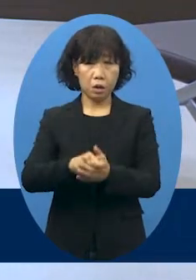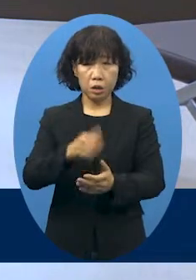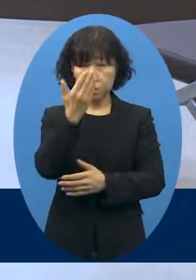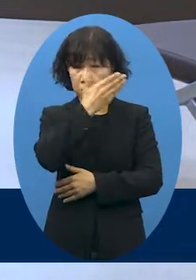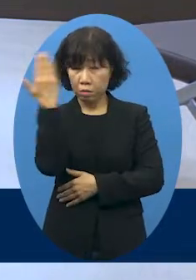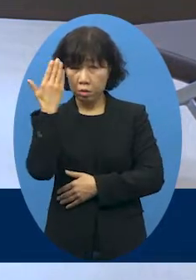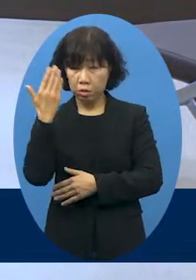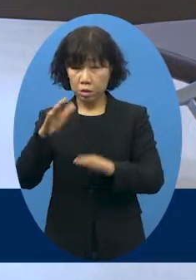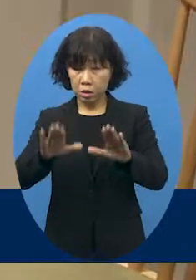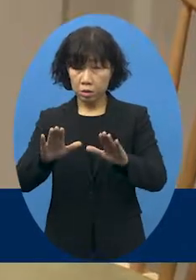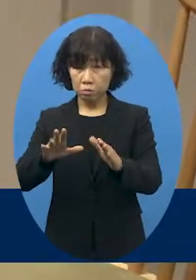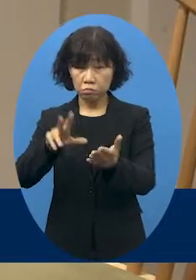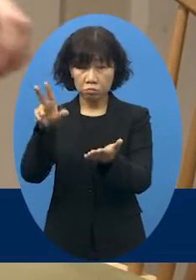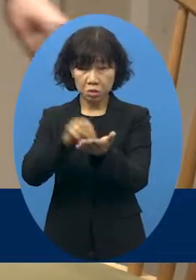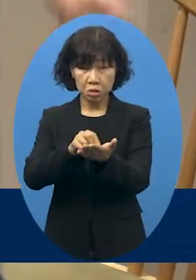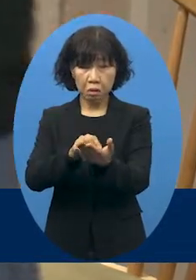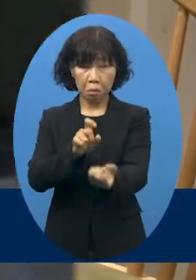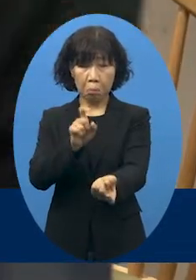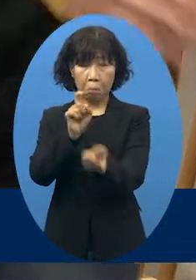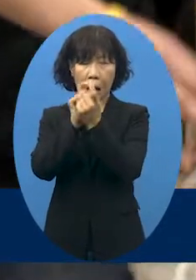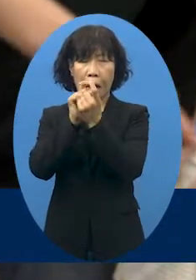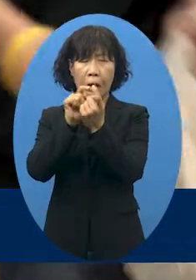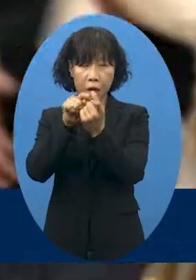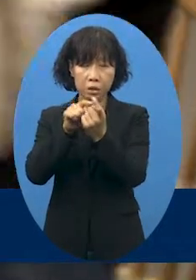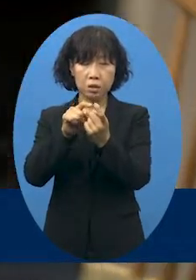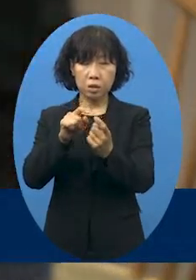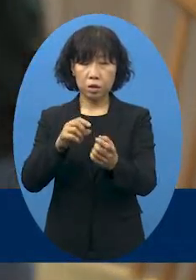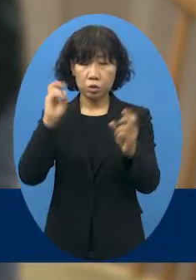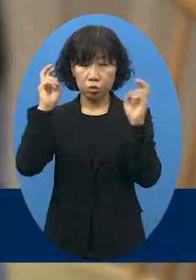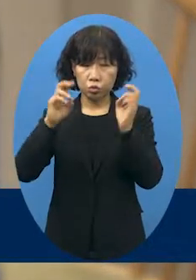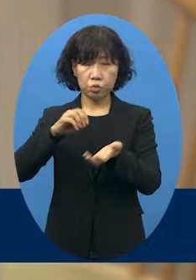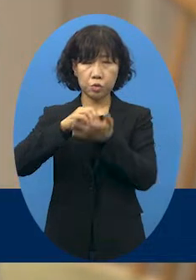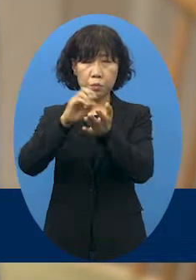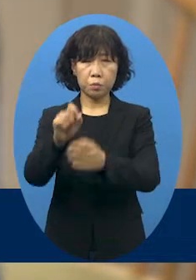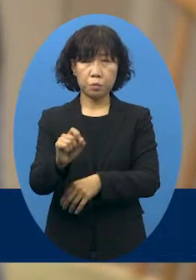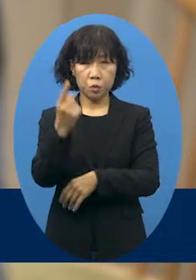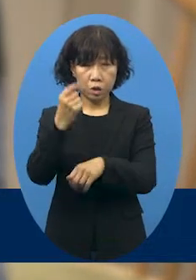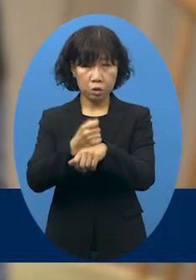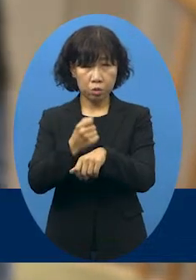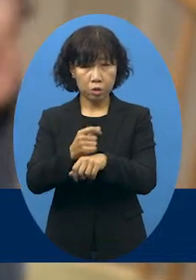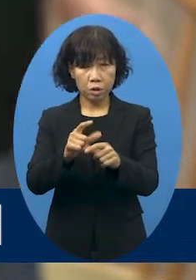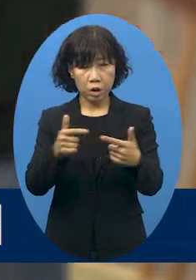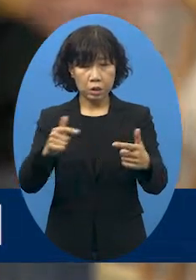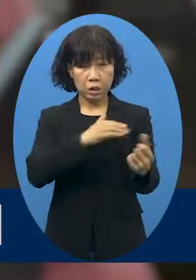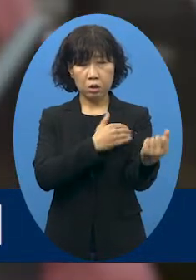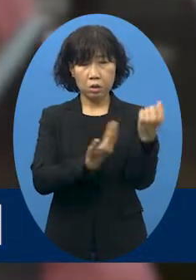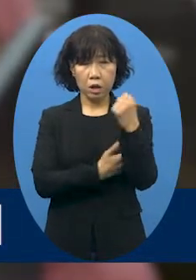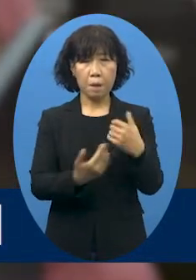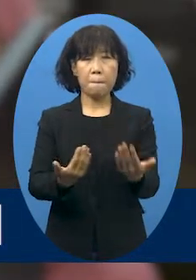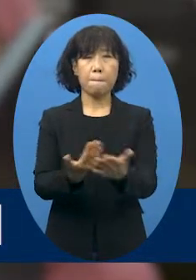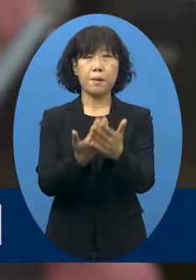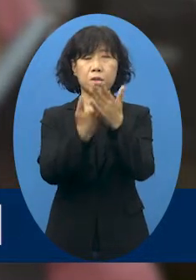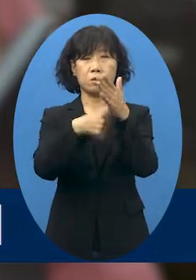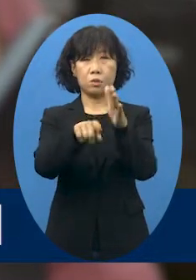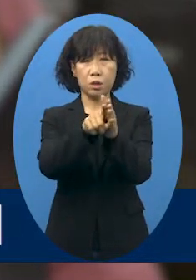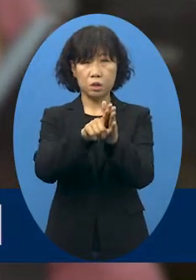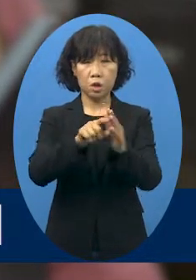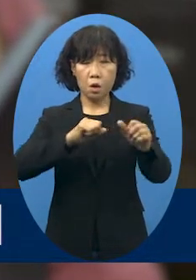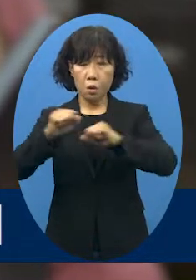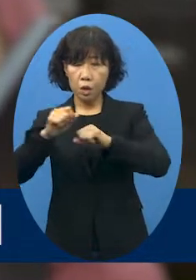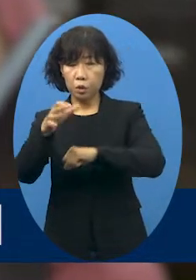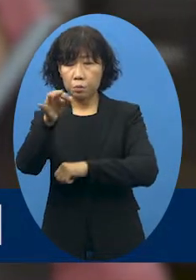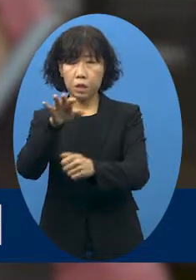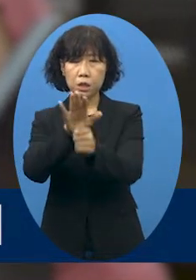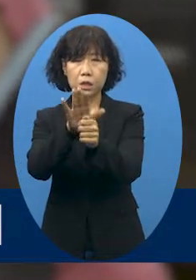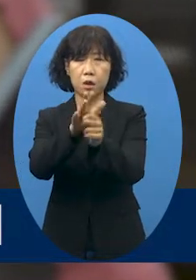청년들이 직면한 현실적 어려움을 해소하고 취업 동기부여와 역량 강화를 위해 서울시 최초로 시행하는